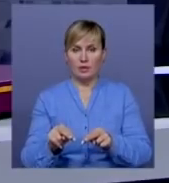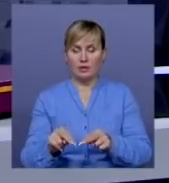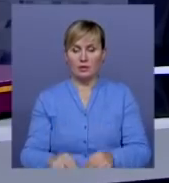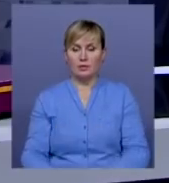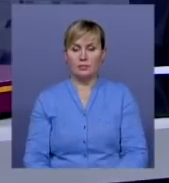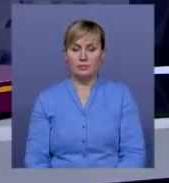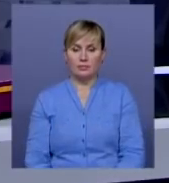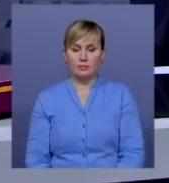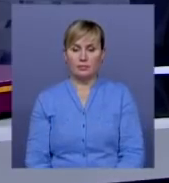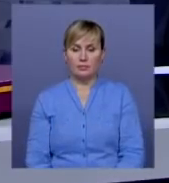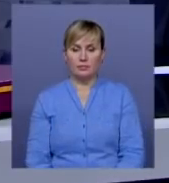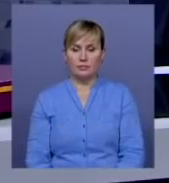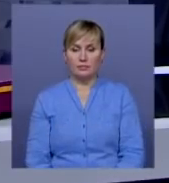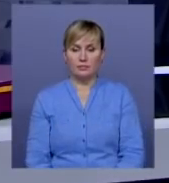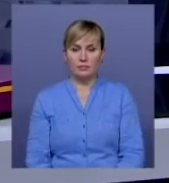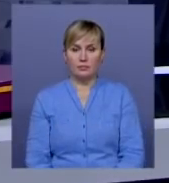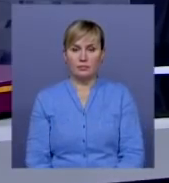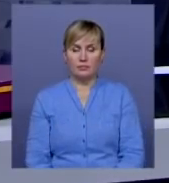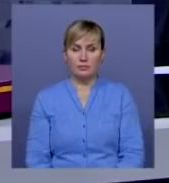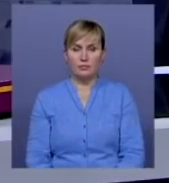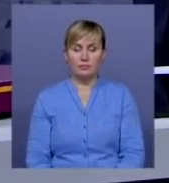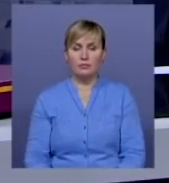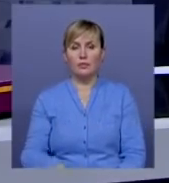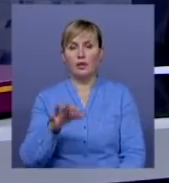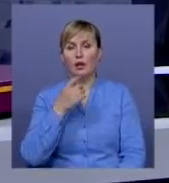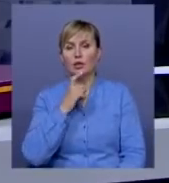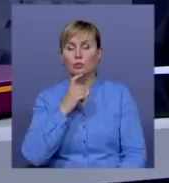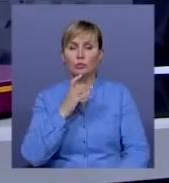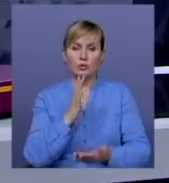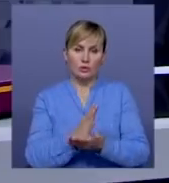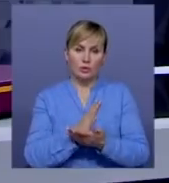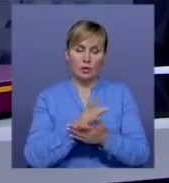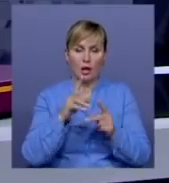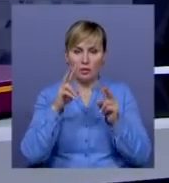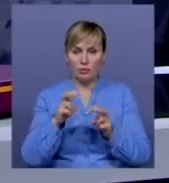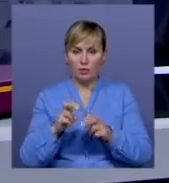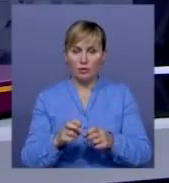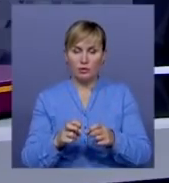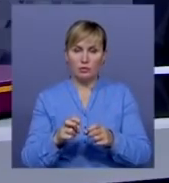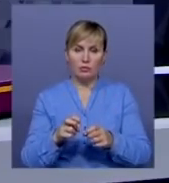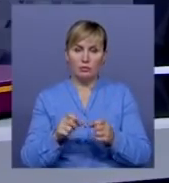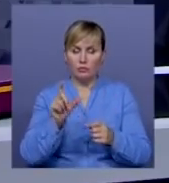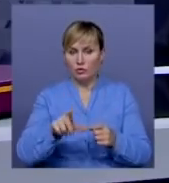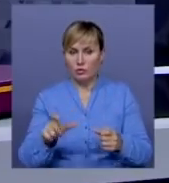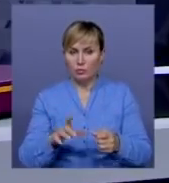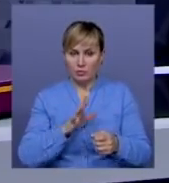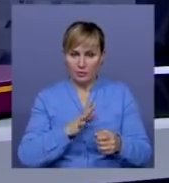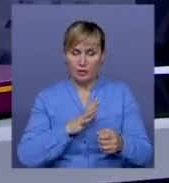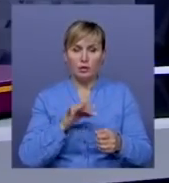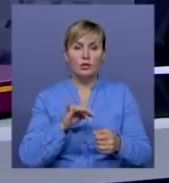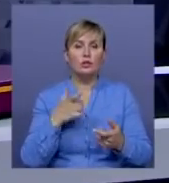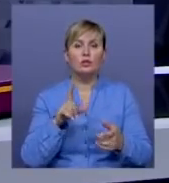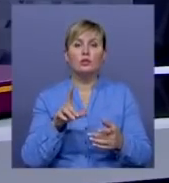среднего медперсонала. А трудности, Сабит Бексеевич, при осмотре пациента возникают? И какие средства